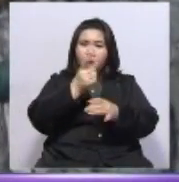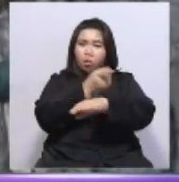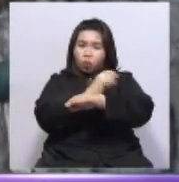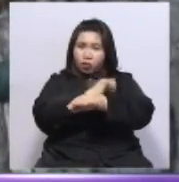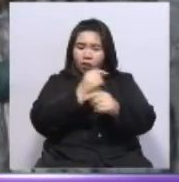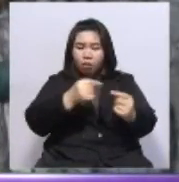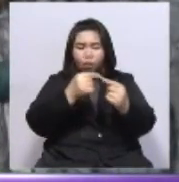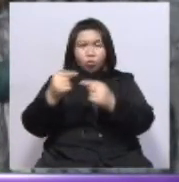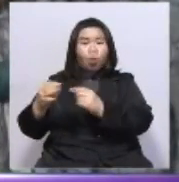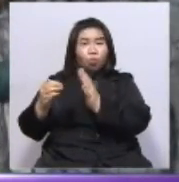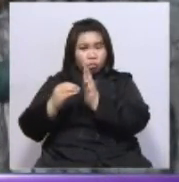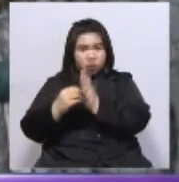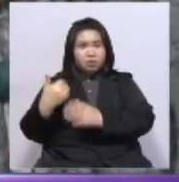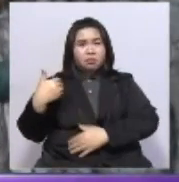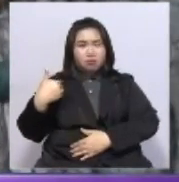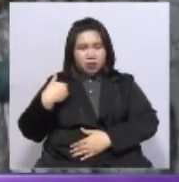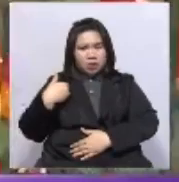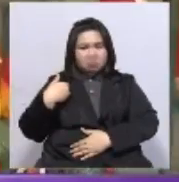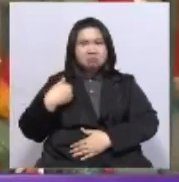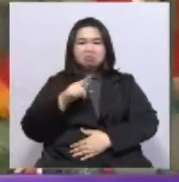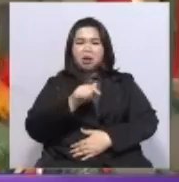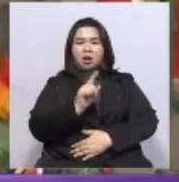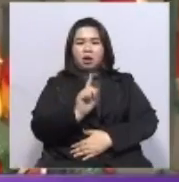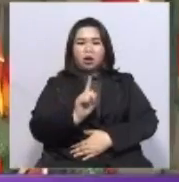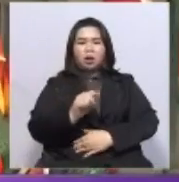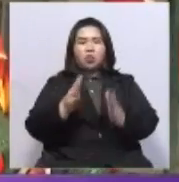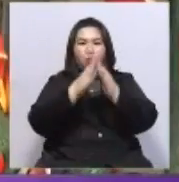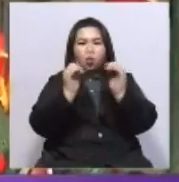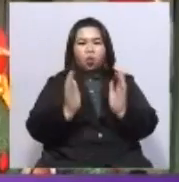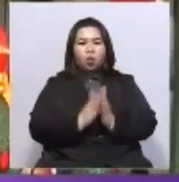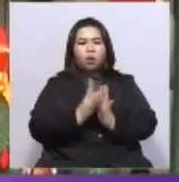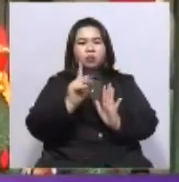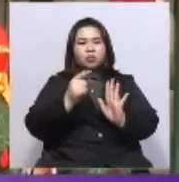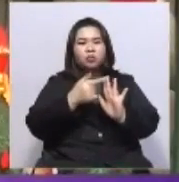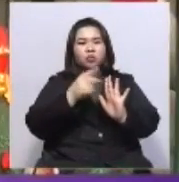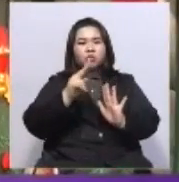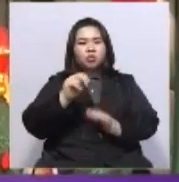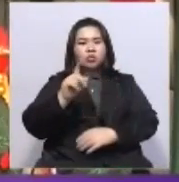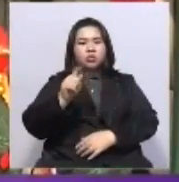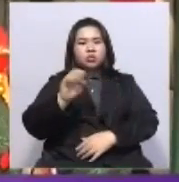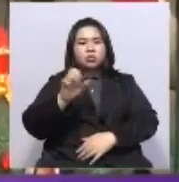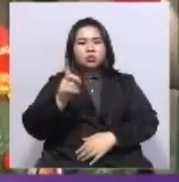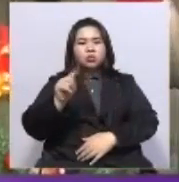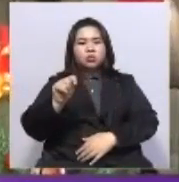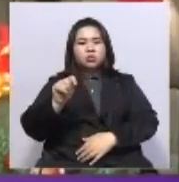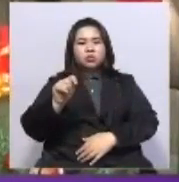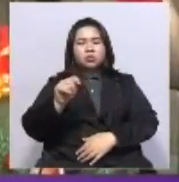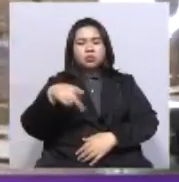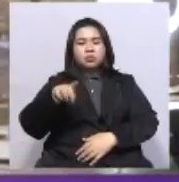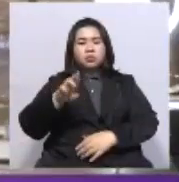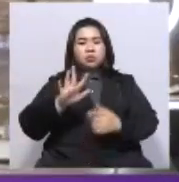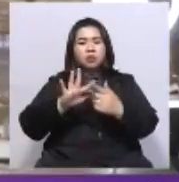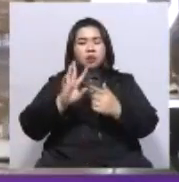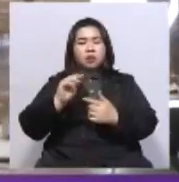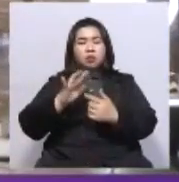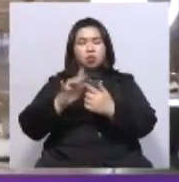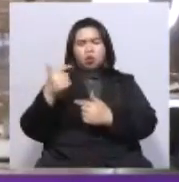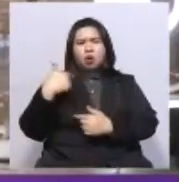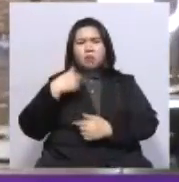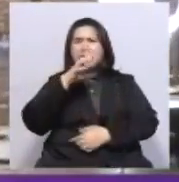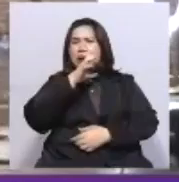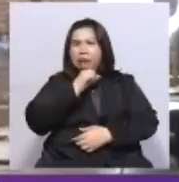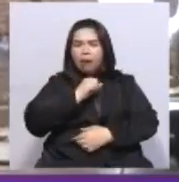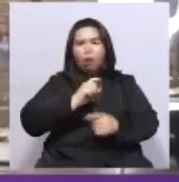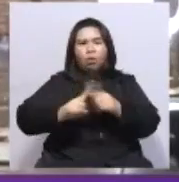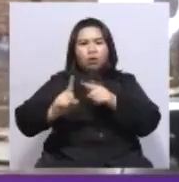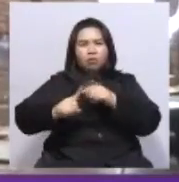งรัตนโกสินทร์หนึ่งในสถานที่สำคัญนั่นก็คือวัดขุนอินทประมูลที่นี่เดิมทีเป็นเพียงวัดเก่าแก่เต็มไปด้วยซากปรักหักพัง